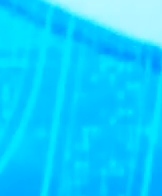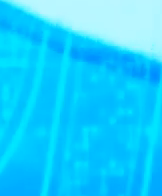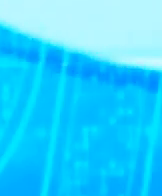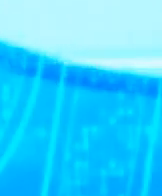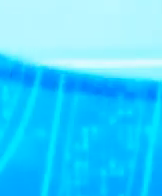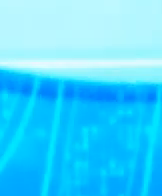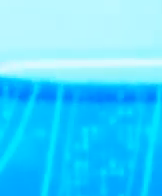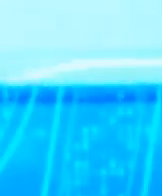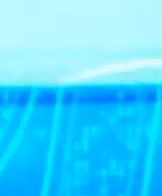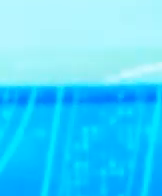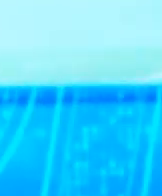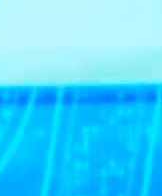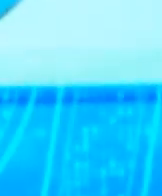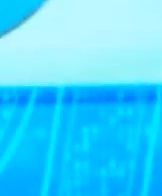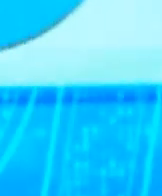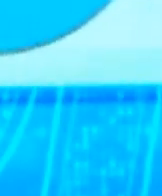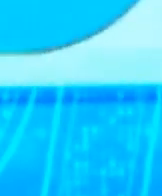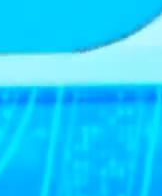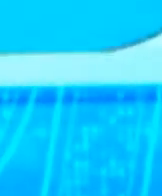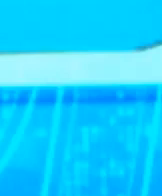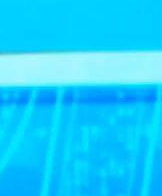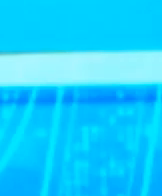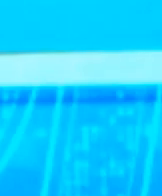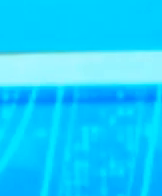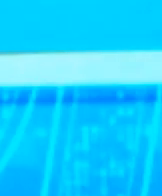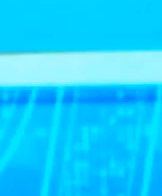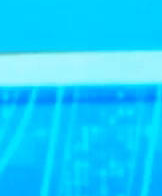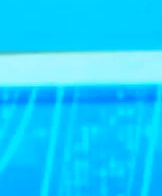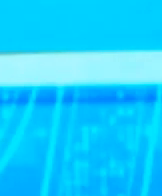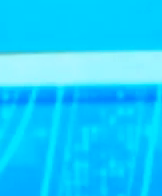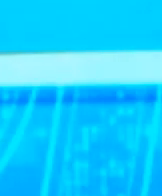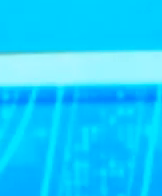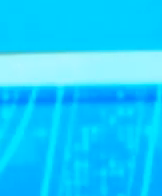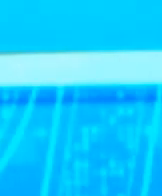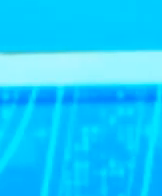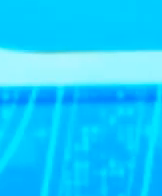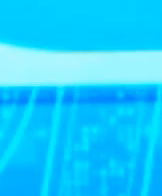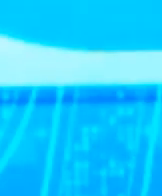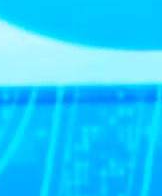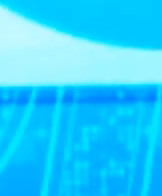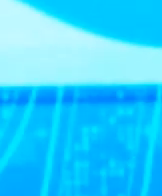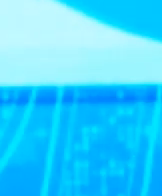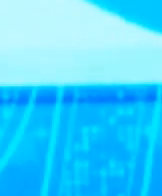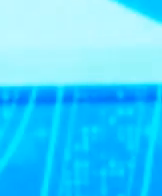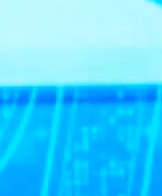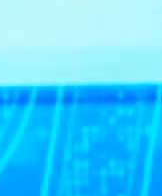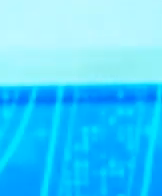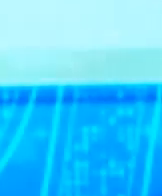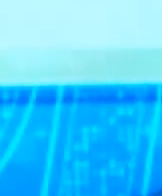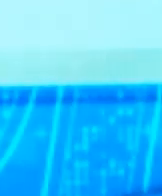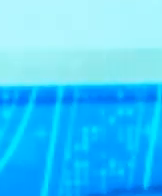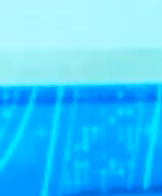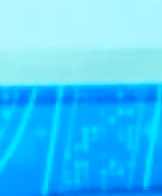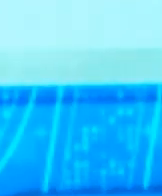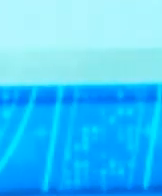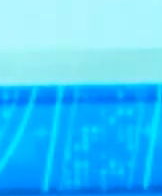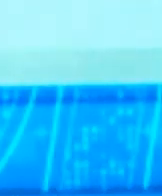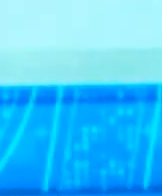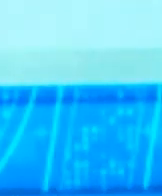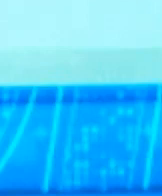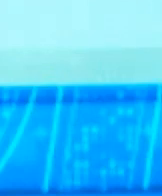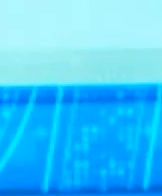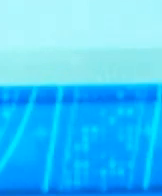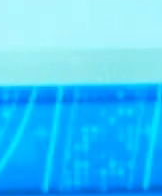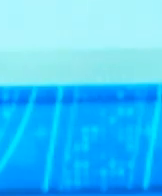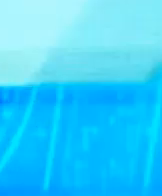Көпшілік асыға күтіп жүрген Головкин мен Альварес арасындағы екінші кездесу болмайды. Оған мексикалық боксшының соңғы мәлімдемесі дәлел. Яғни